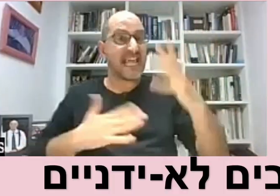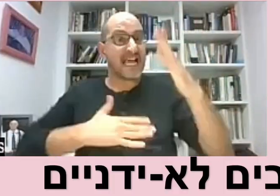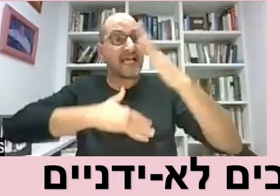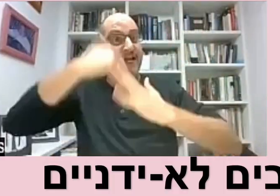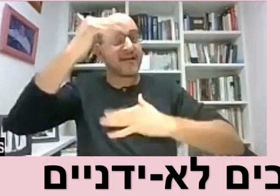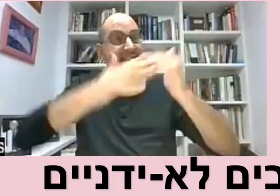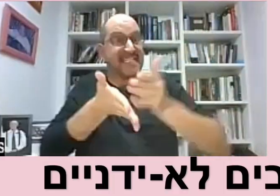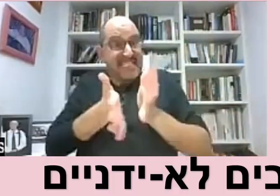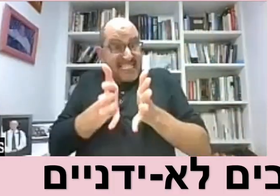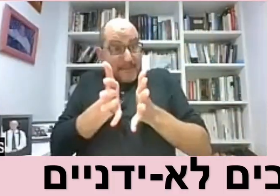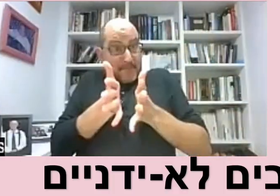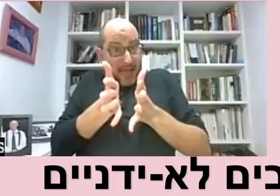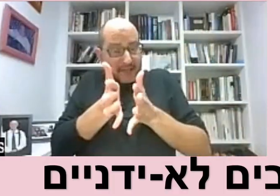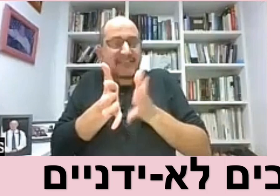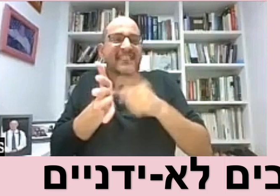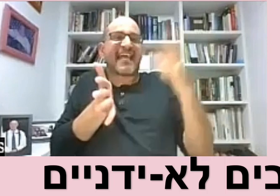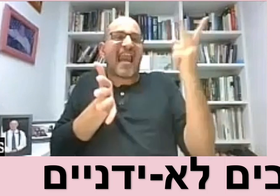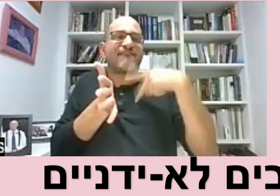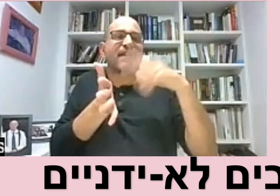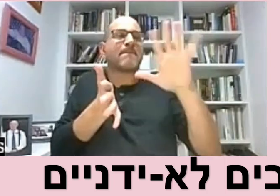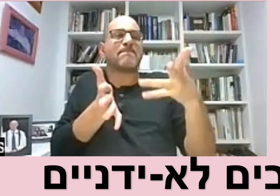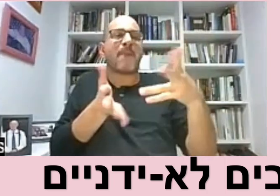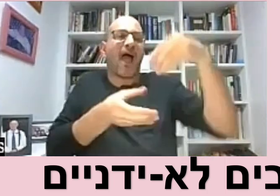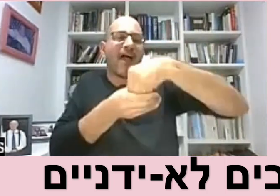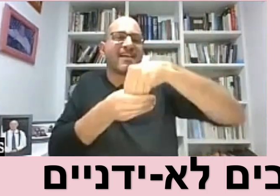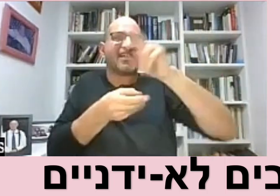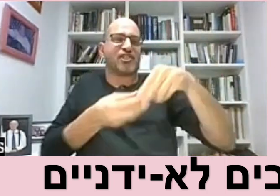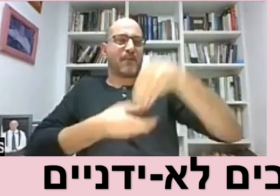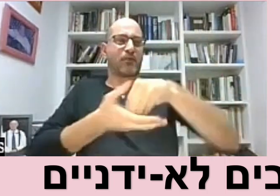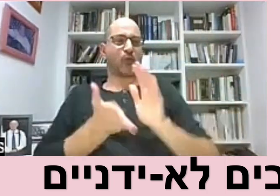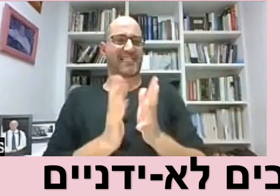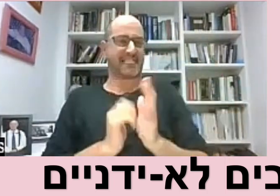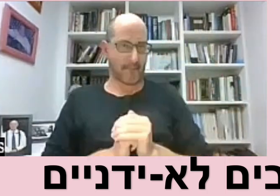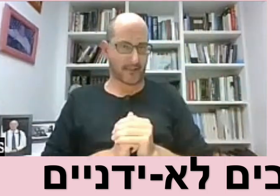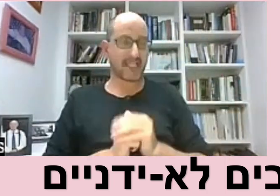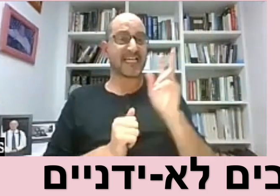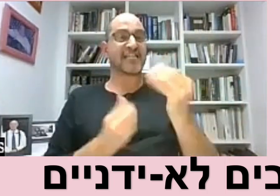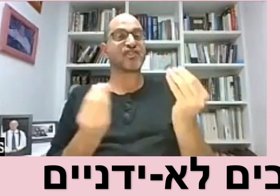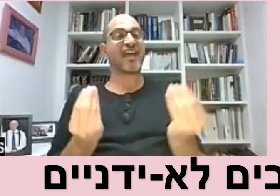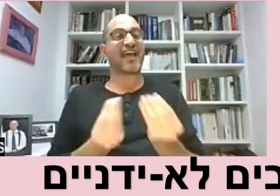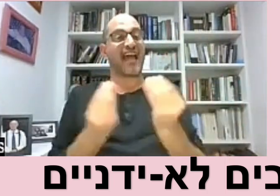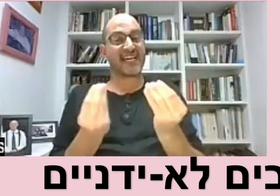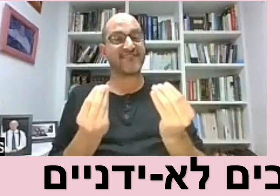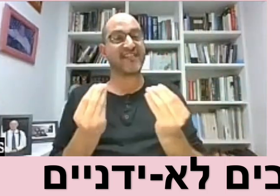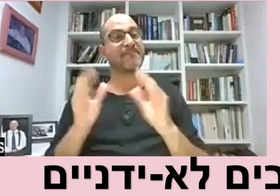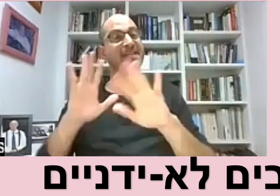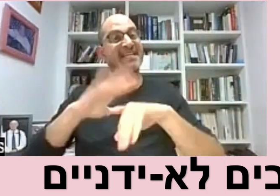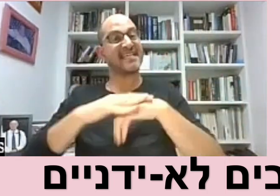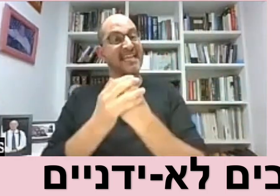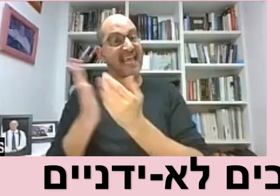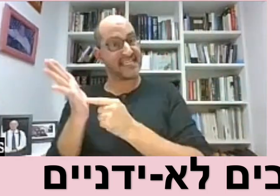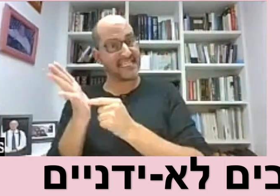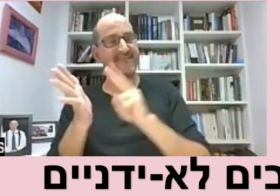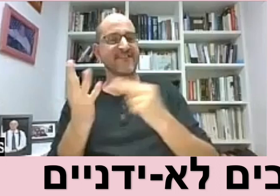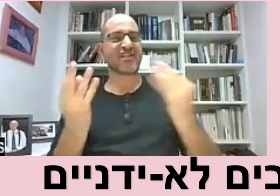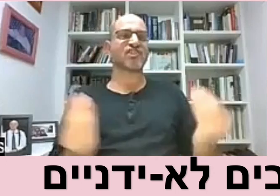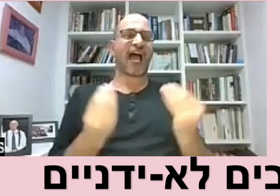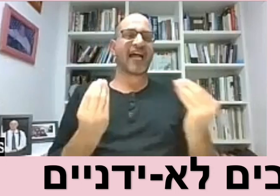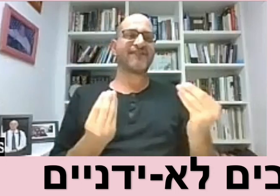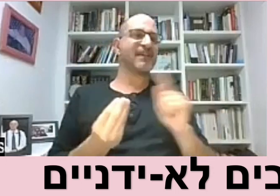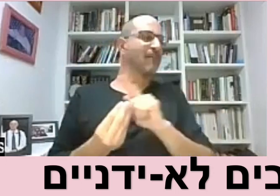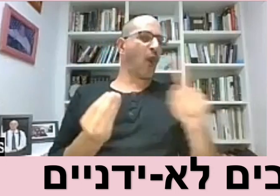בשביל להבין איך בעצם סימן בנוי, צריך להבין מה יש בתוך הסימן עצמו. יש רכיבים